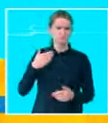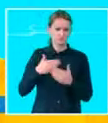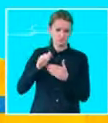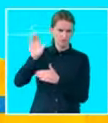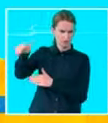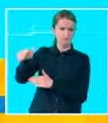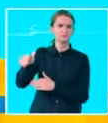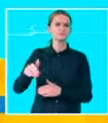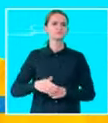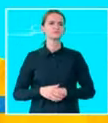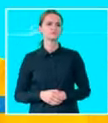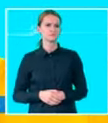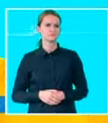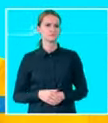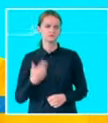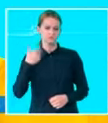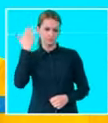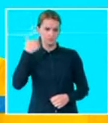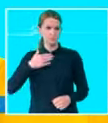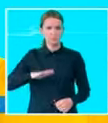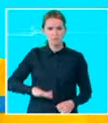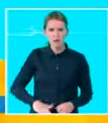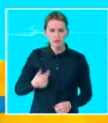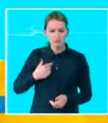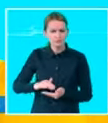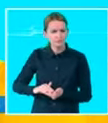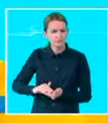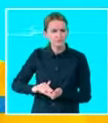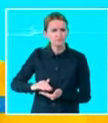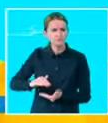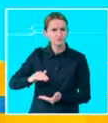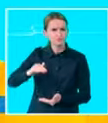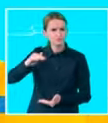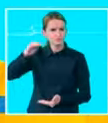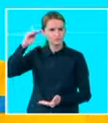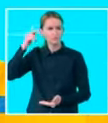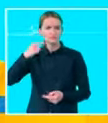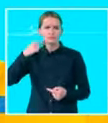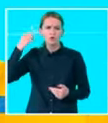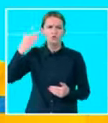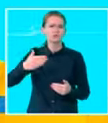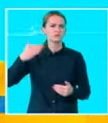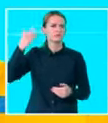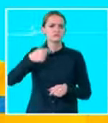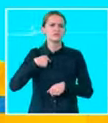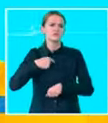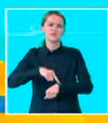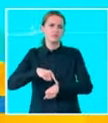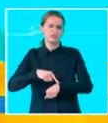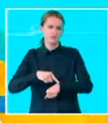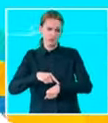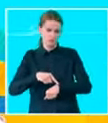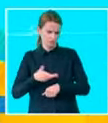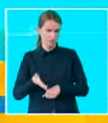изобщо започнаха да се грижат за него. И уви толкова години аз не съм имала време да се занимавам, но някога моя дядо там на това място, дядо